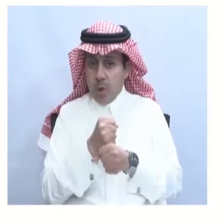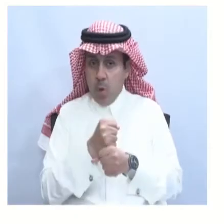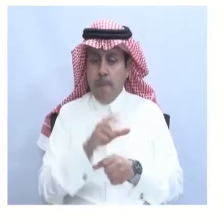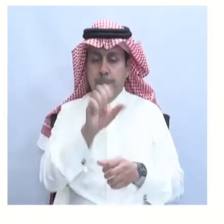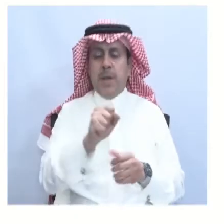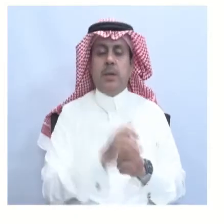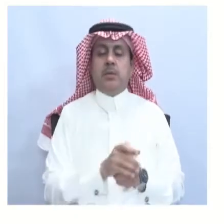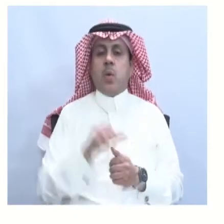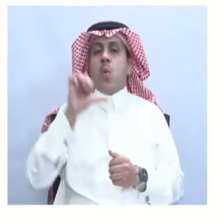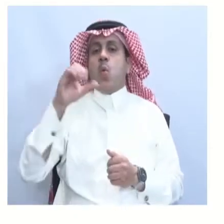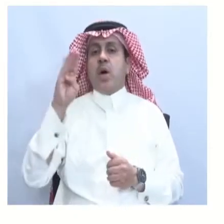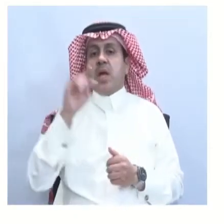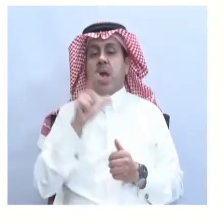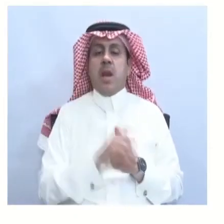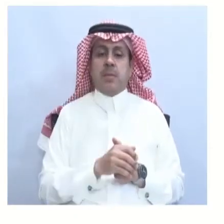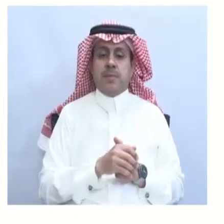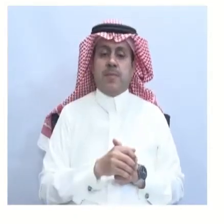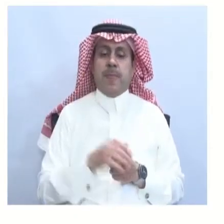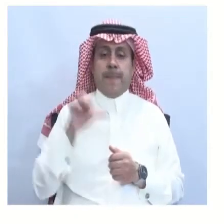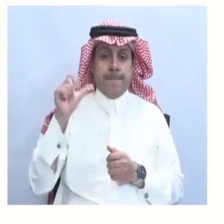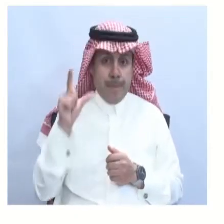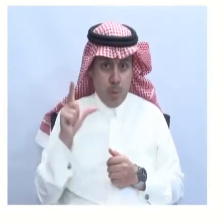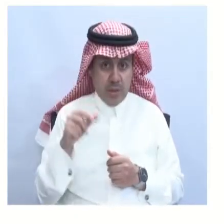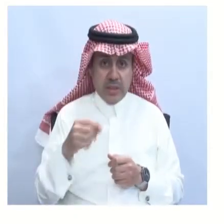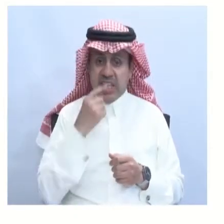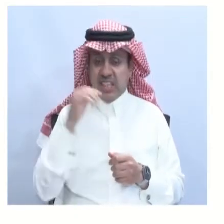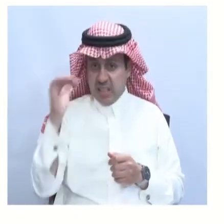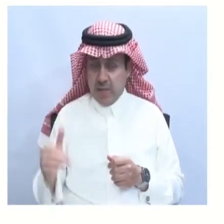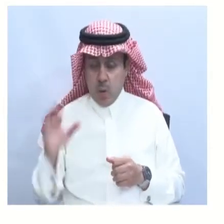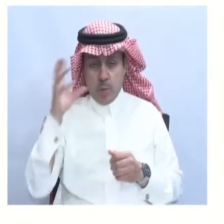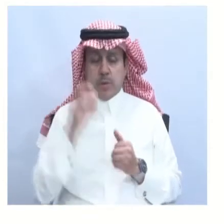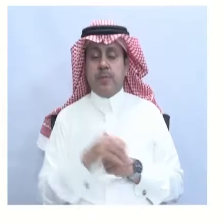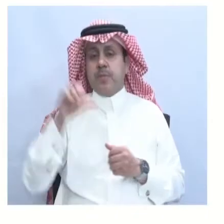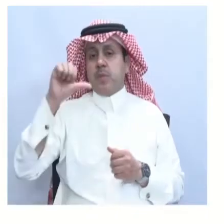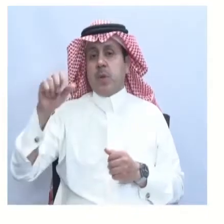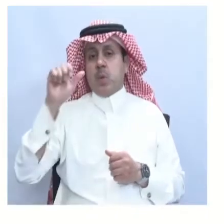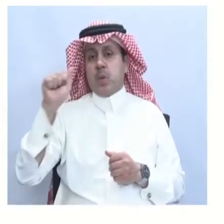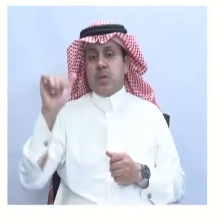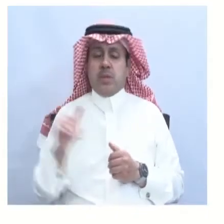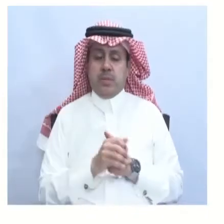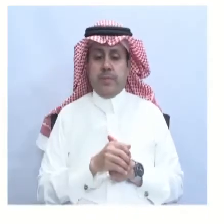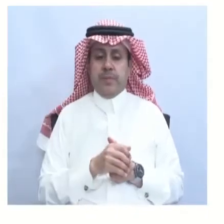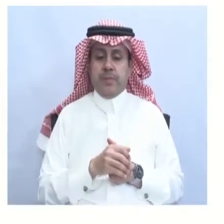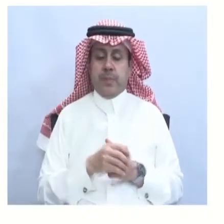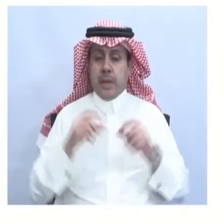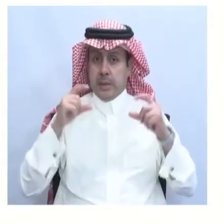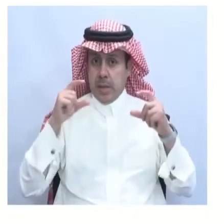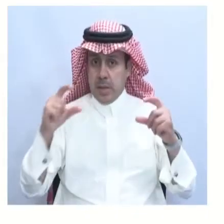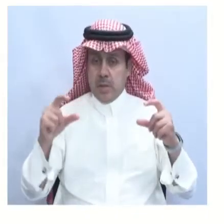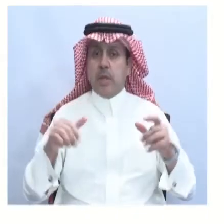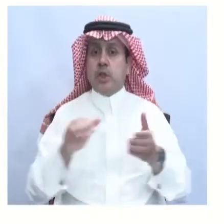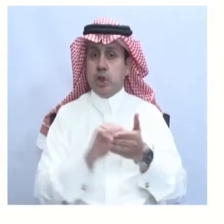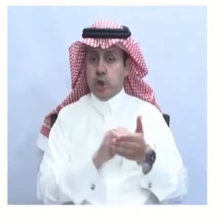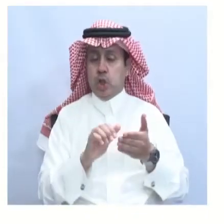وكيله او ولي الطفل والمجنون والوصي عليهما ونحو ذلك هنا الدليل على هذا